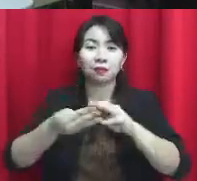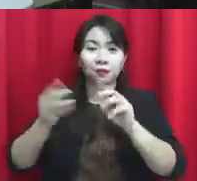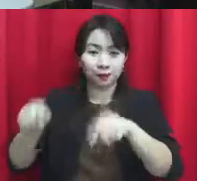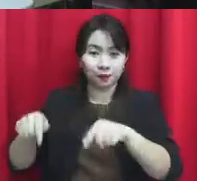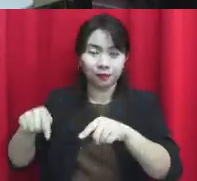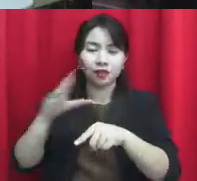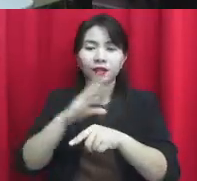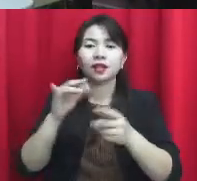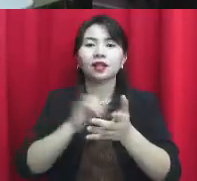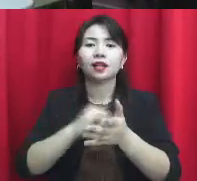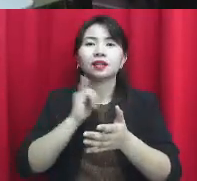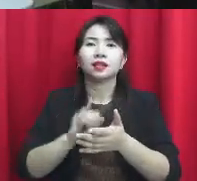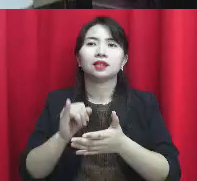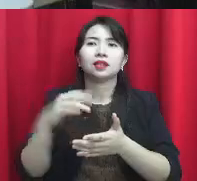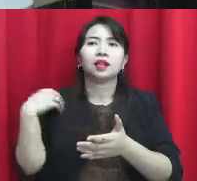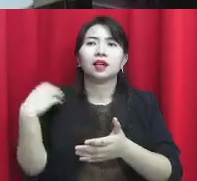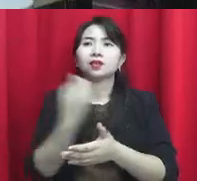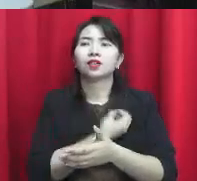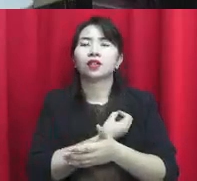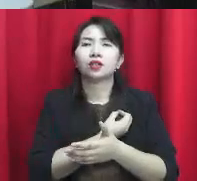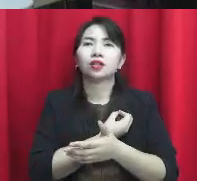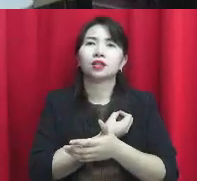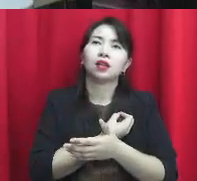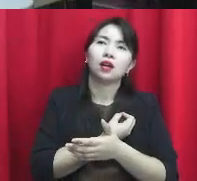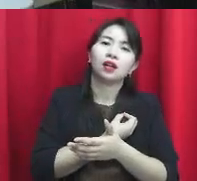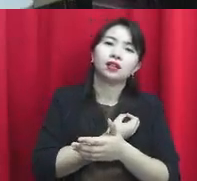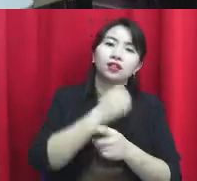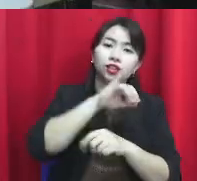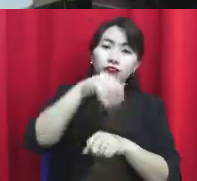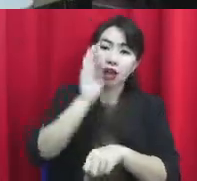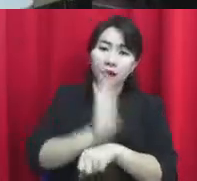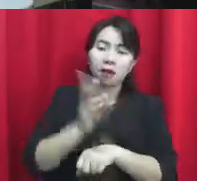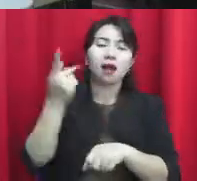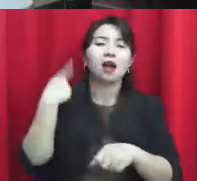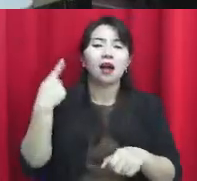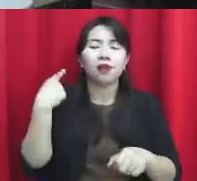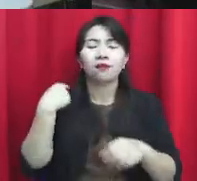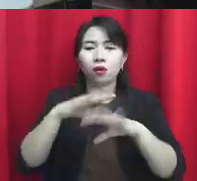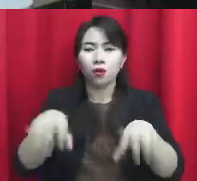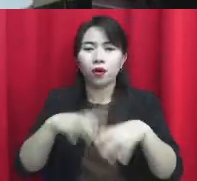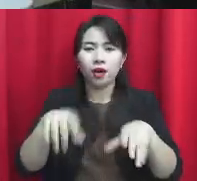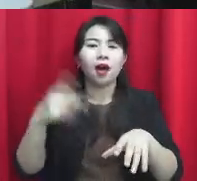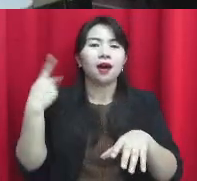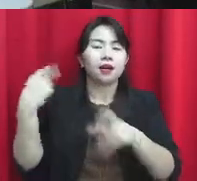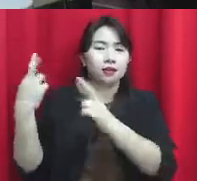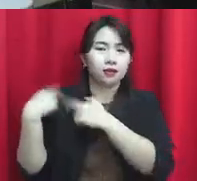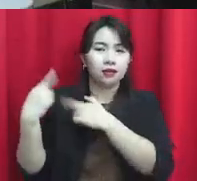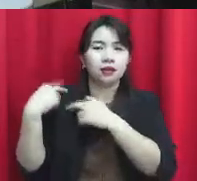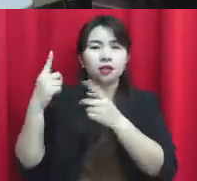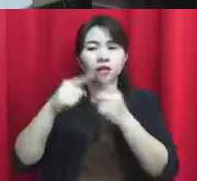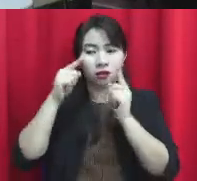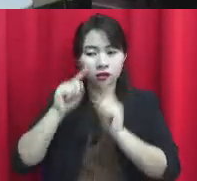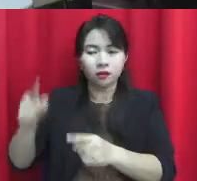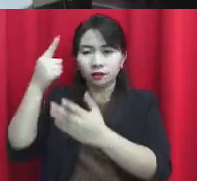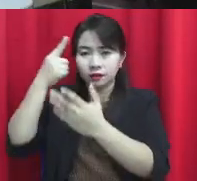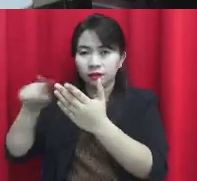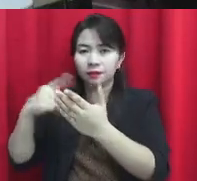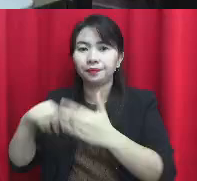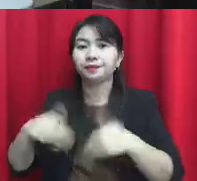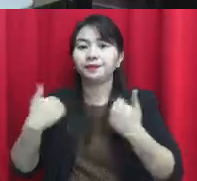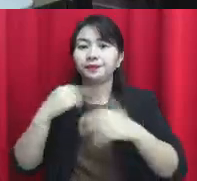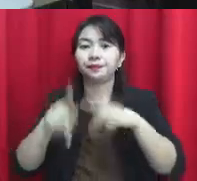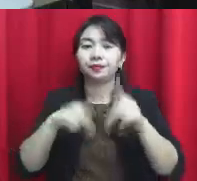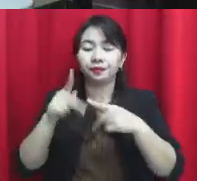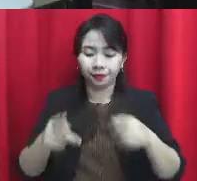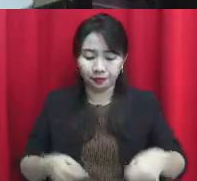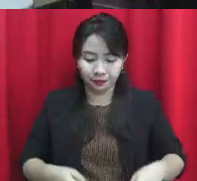Kanina all of us Ay meron po tayong ah ah trabaho pagdating sa bagay po naito Kaya napakahalaga kasi ito po yung isa sa mga